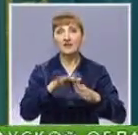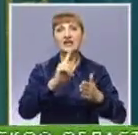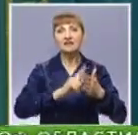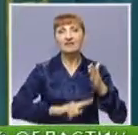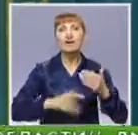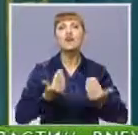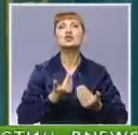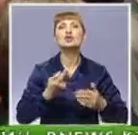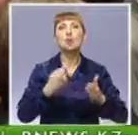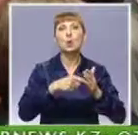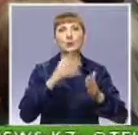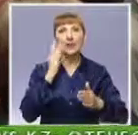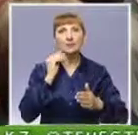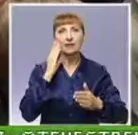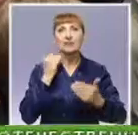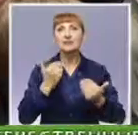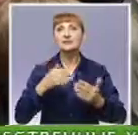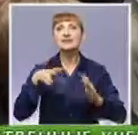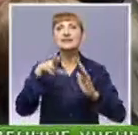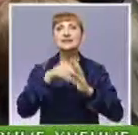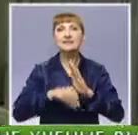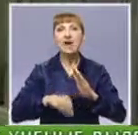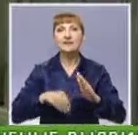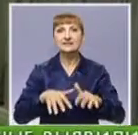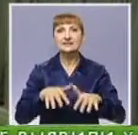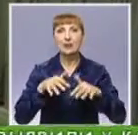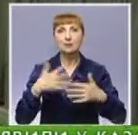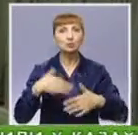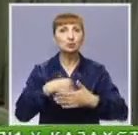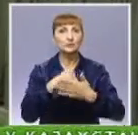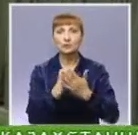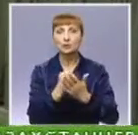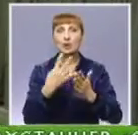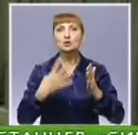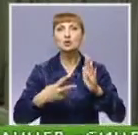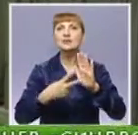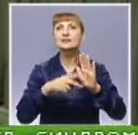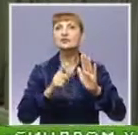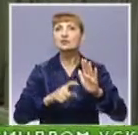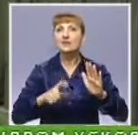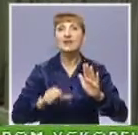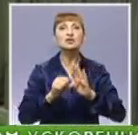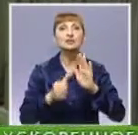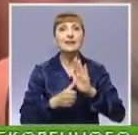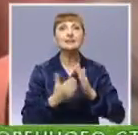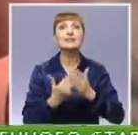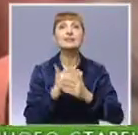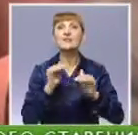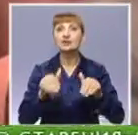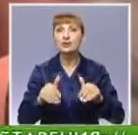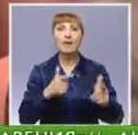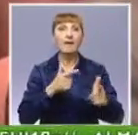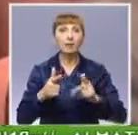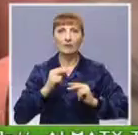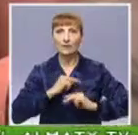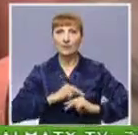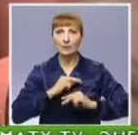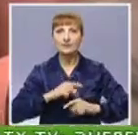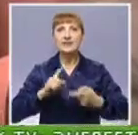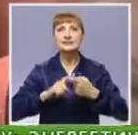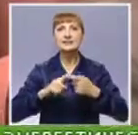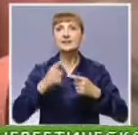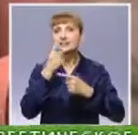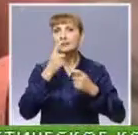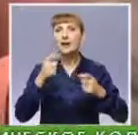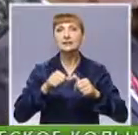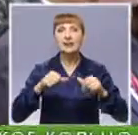города Алматы. Теперь состав Сената парламента полностью утвержден. 47 человек, из которых 16 новички, готовы к работе. Согласно данным